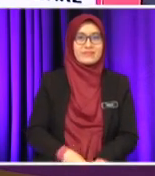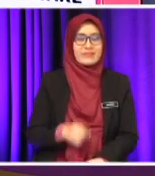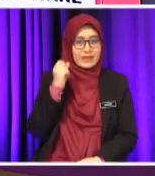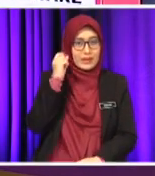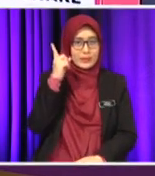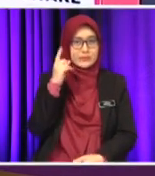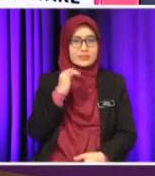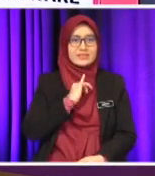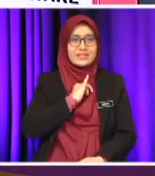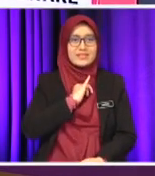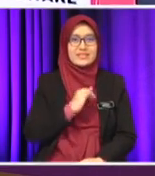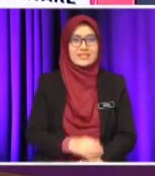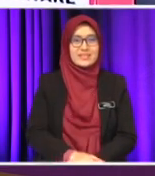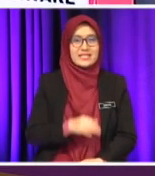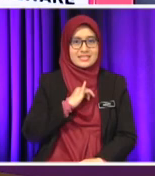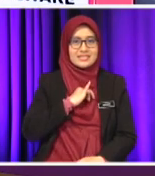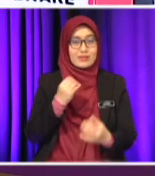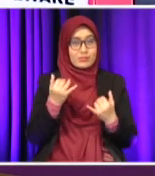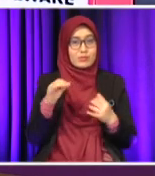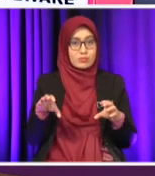selesaikan dalam masjid dekat